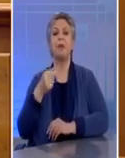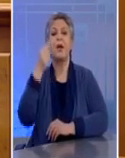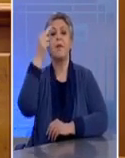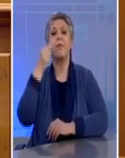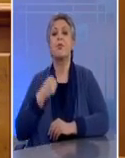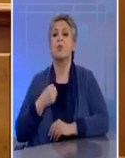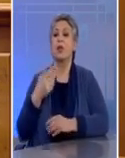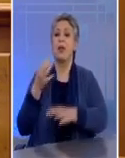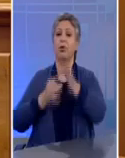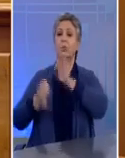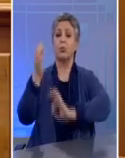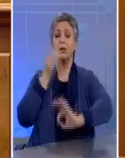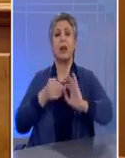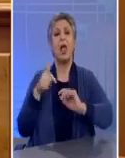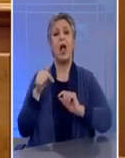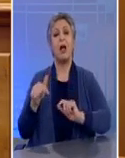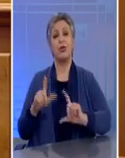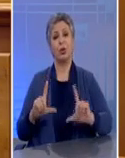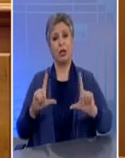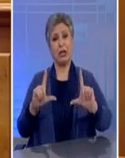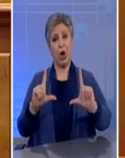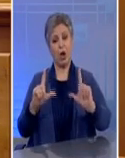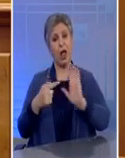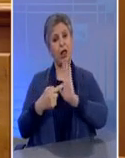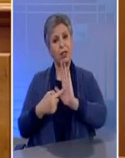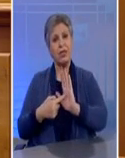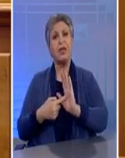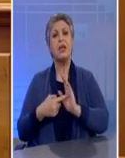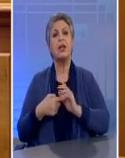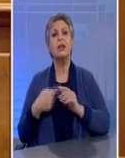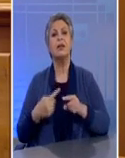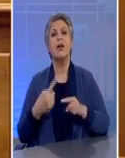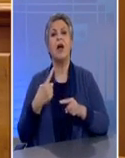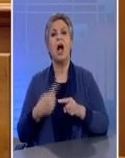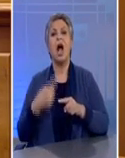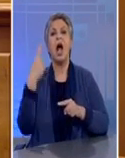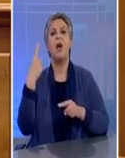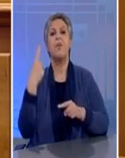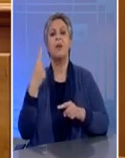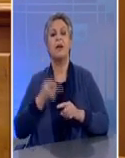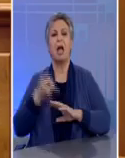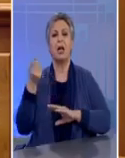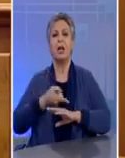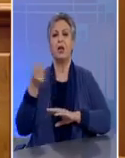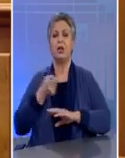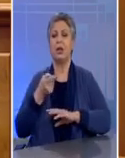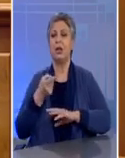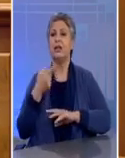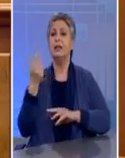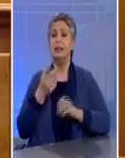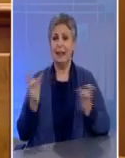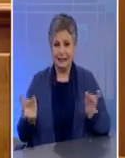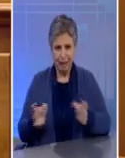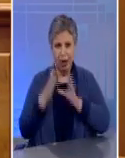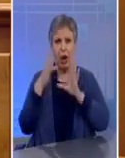είναι απλή αναλογική. Δεν πειράζει. Ευτυχώς που δεν βλέπει ο άνθρωπος. Και δεν βλέπει τα έσχη που